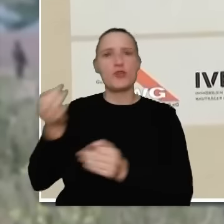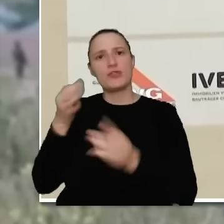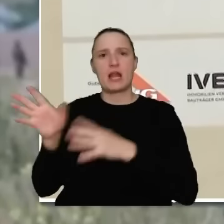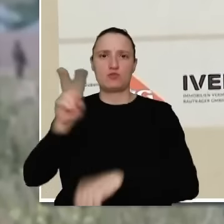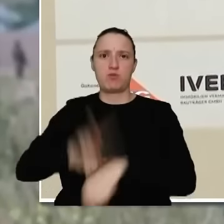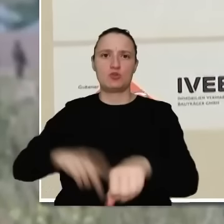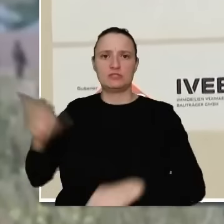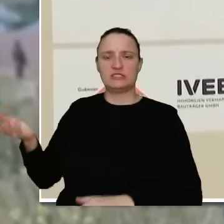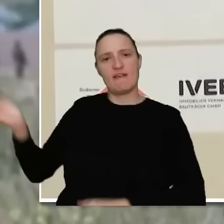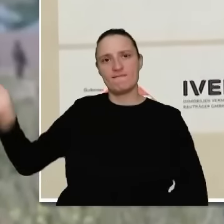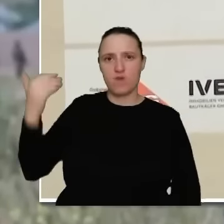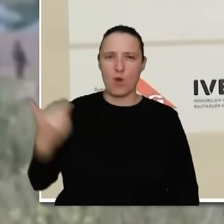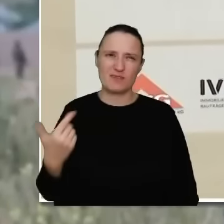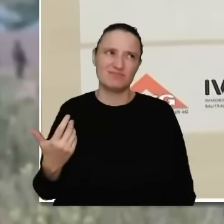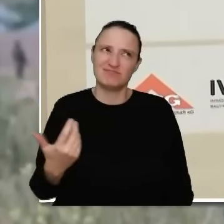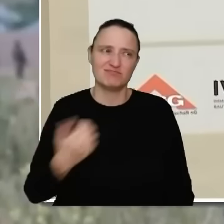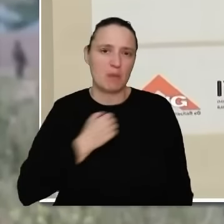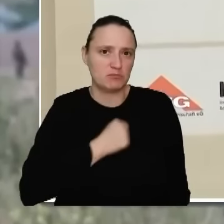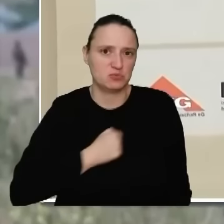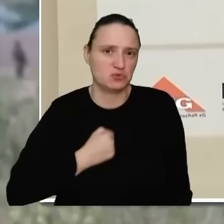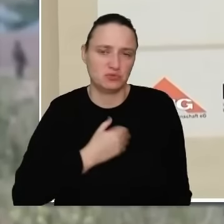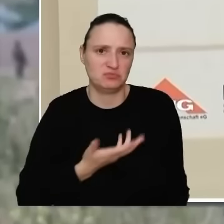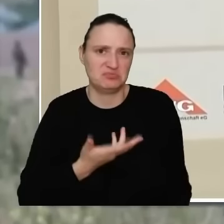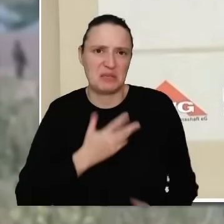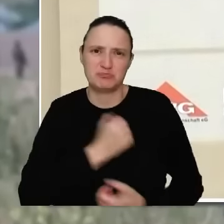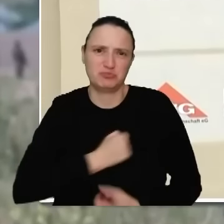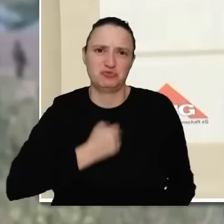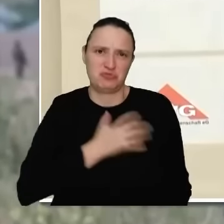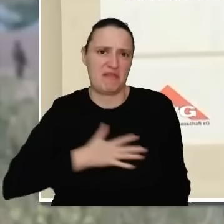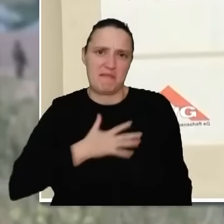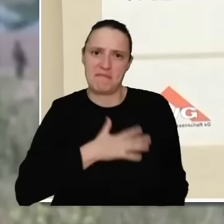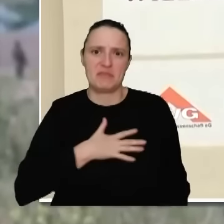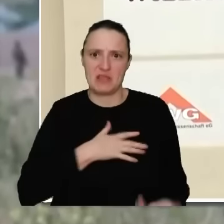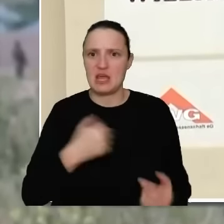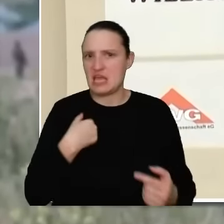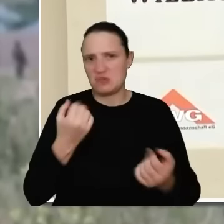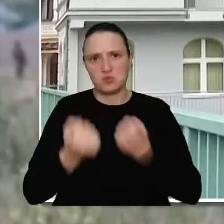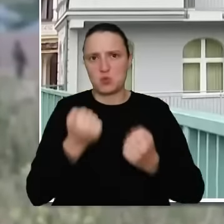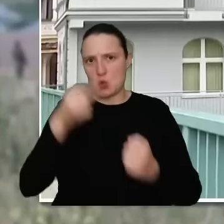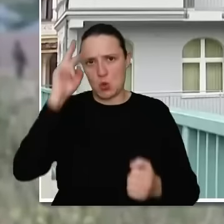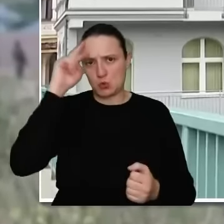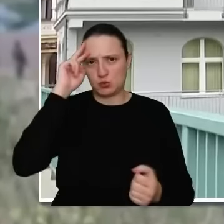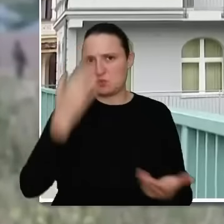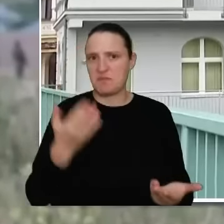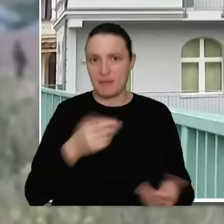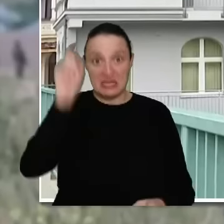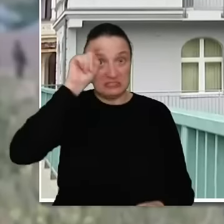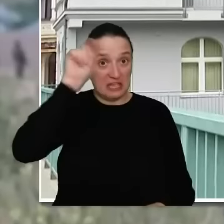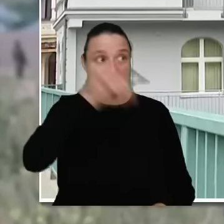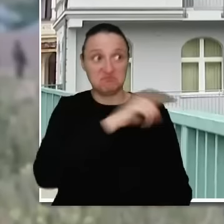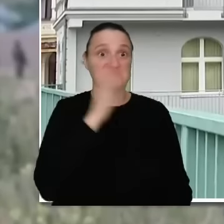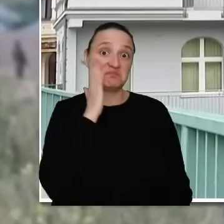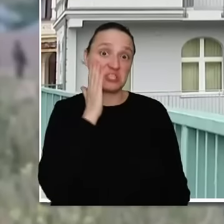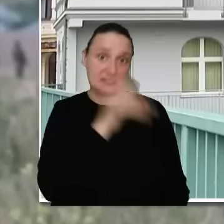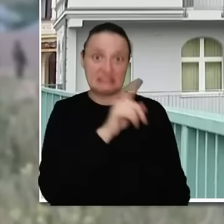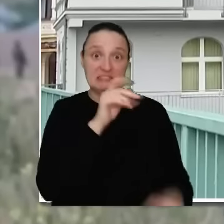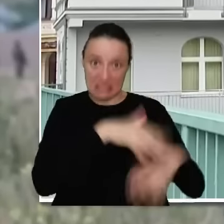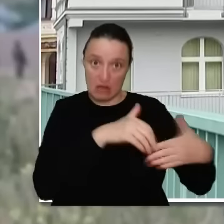bardzo nieprzyjemne i trudne, takie dla mnie trudne do zrozumienia. I to poważny